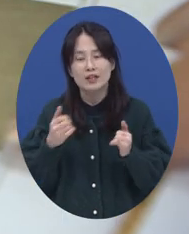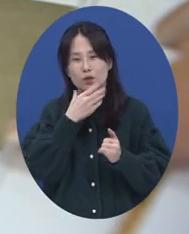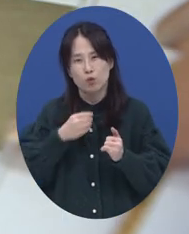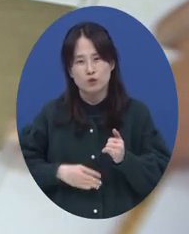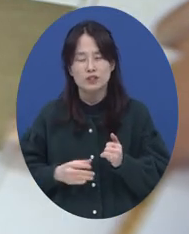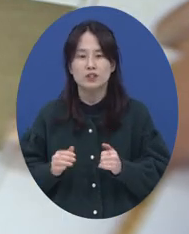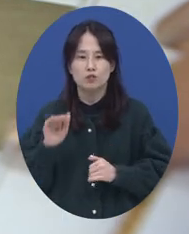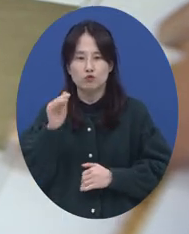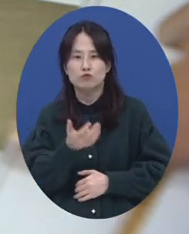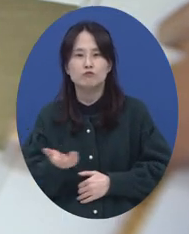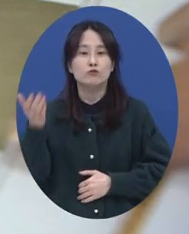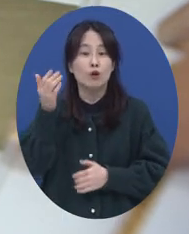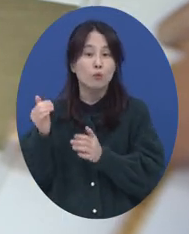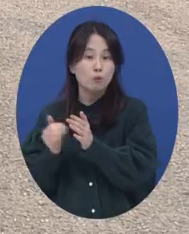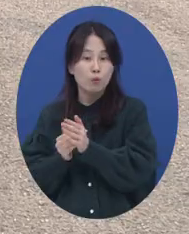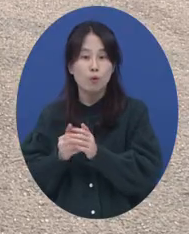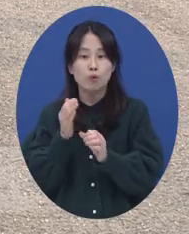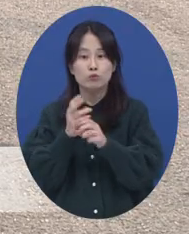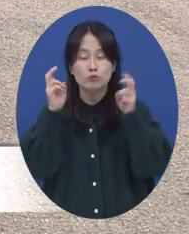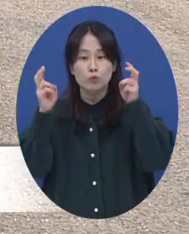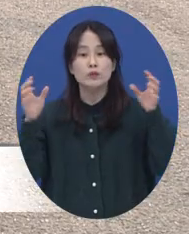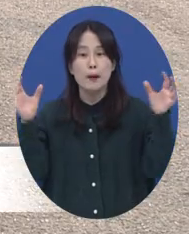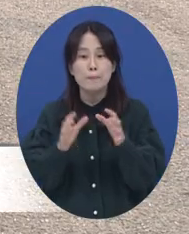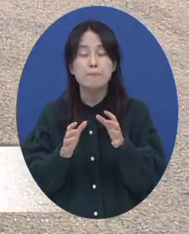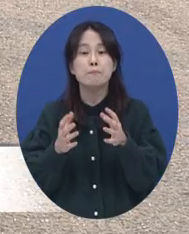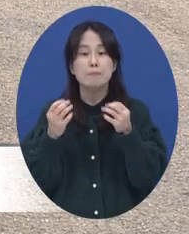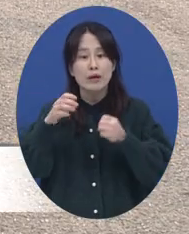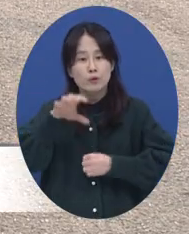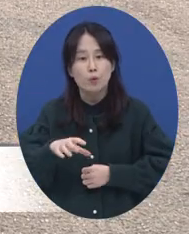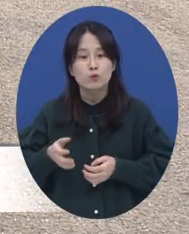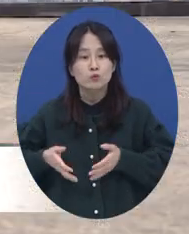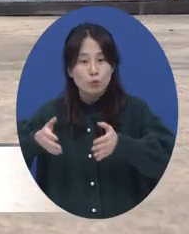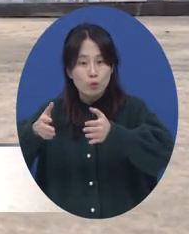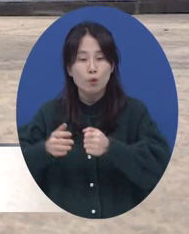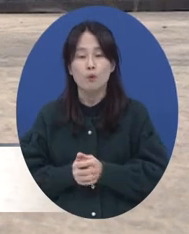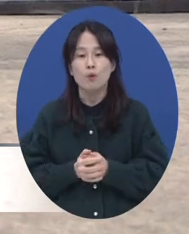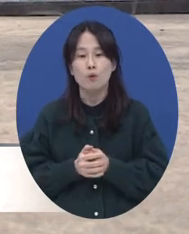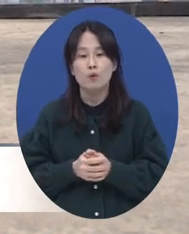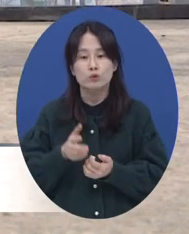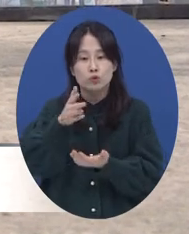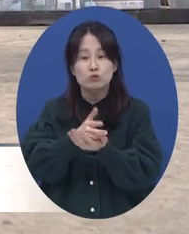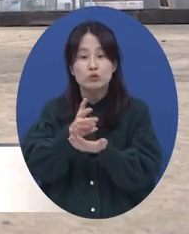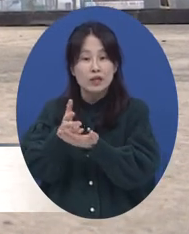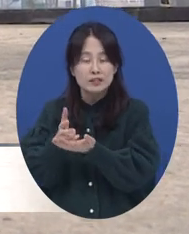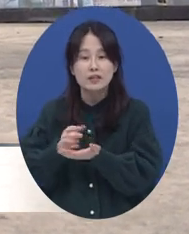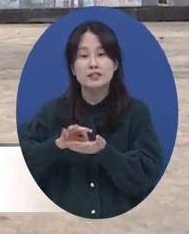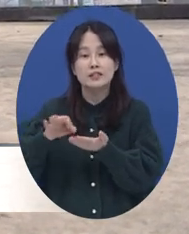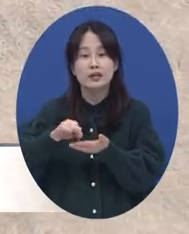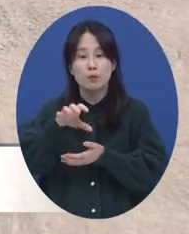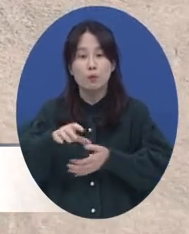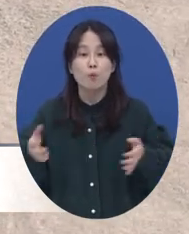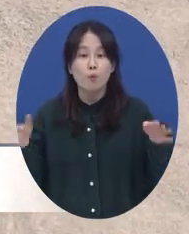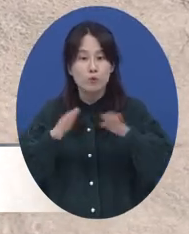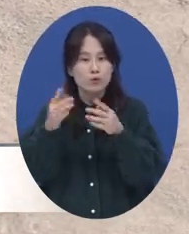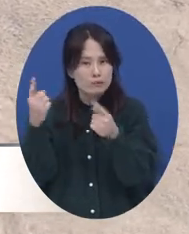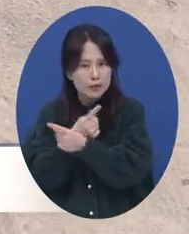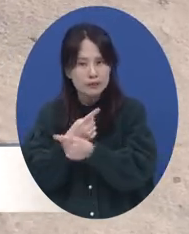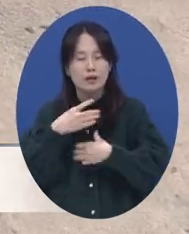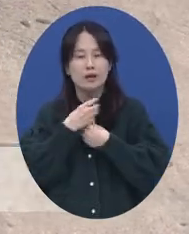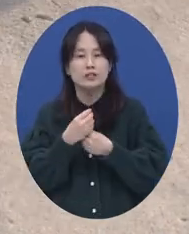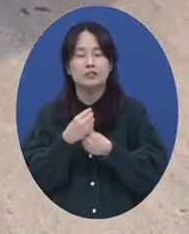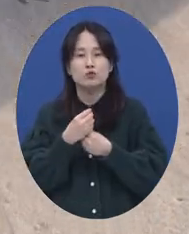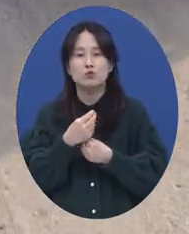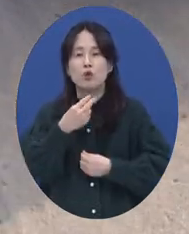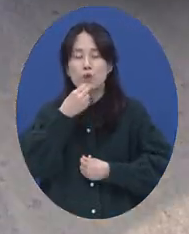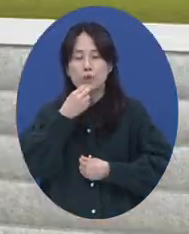수준을 높였고 중소기업 밀집지역에 주변 도로와 상하수도 주차장 등 공용 시설을 개선해 안전사고 예방에